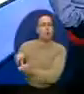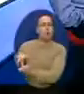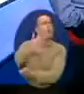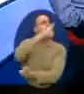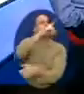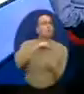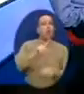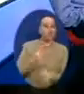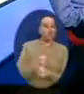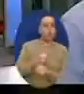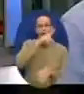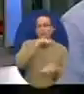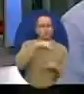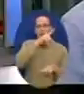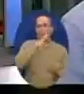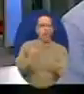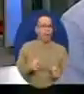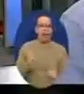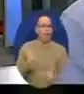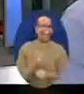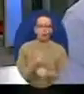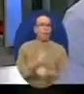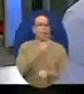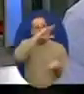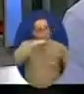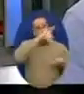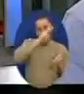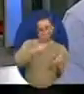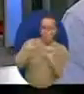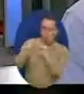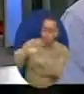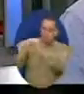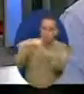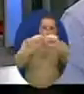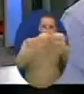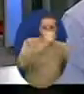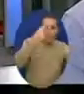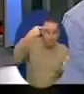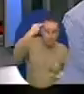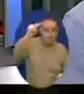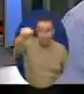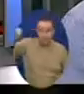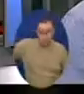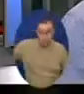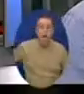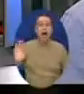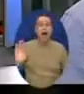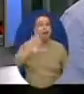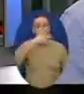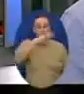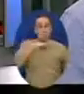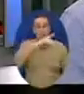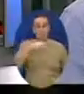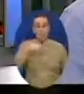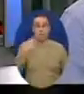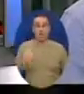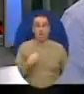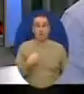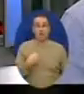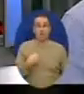את זה? הממשלה לא יכולה לעשות את זה. למה? הממשלה יכולה לתמוך ביוזמות מקומיות. כשהממשלה באה ואומרת, אני הולכת